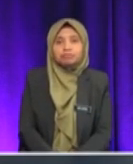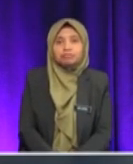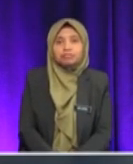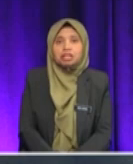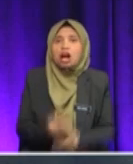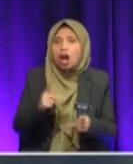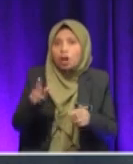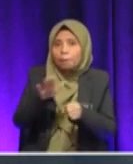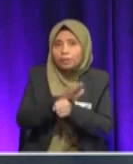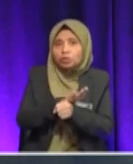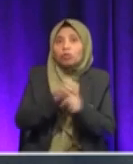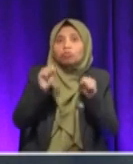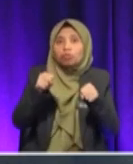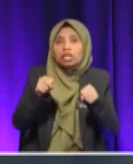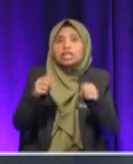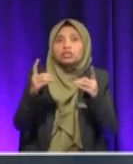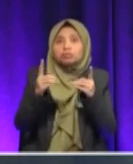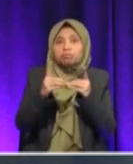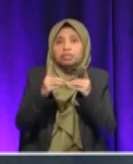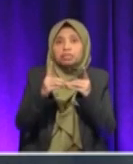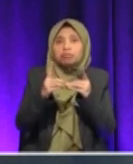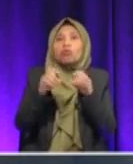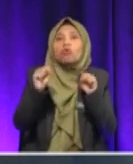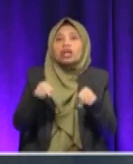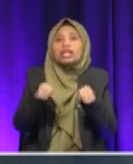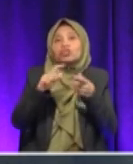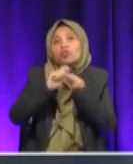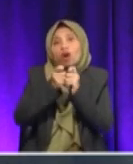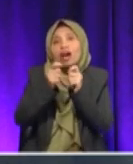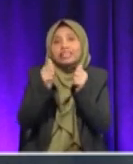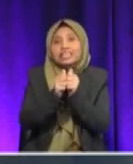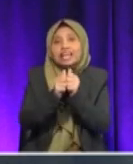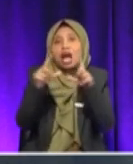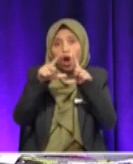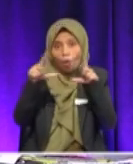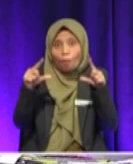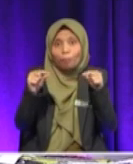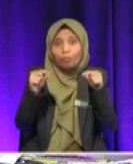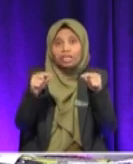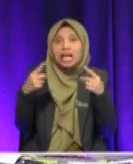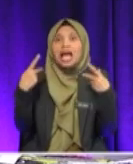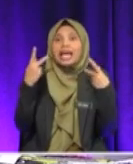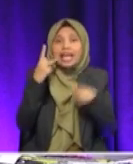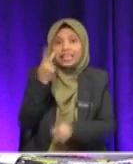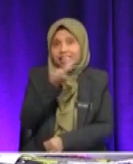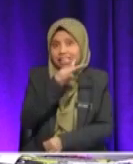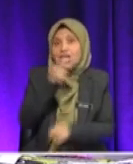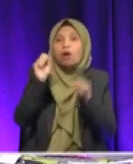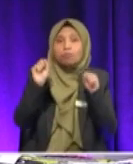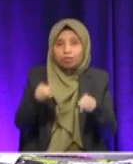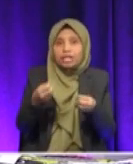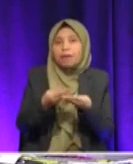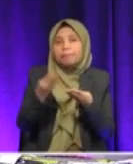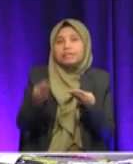pernah lepas di boleh jemput Cikgu tuh kadang aku pun centhini ah proyek boleh beli makanan di